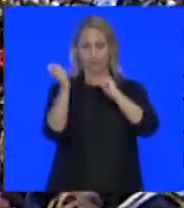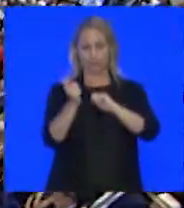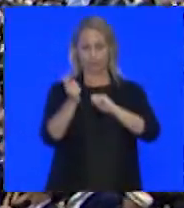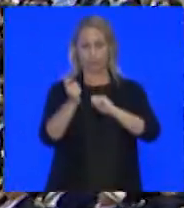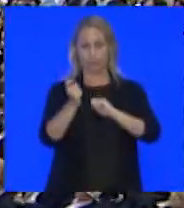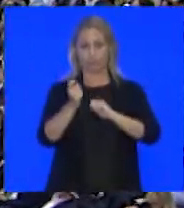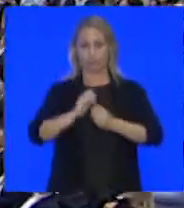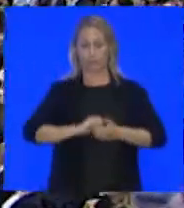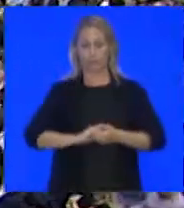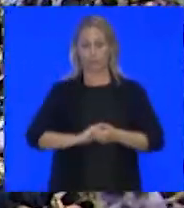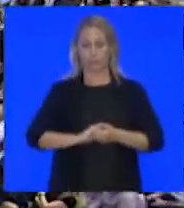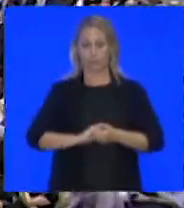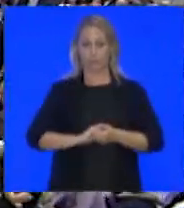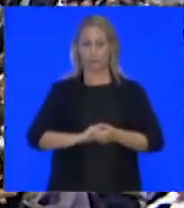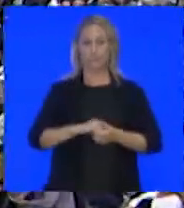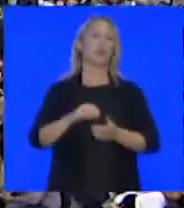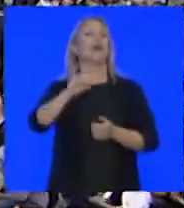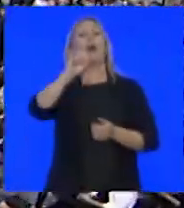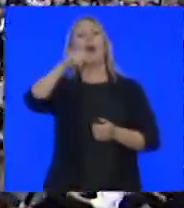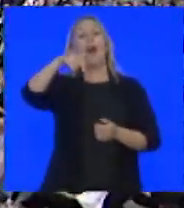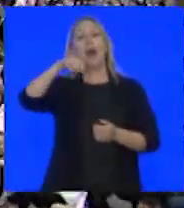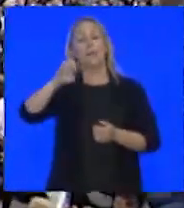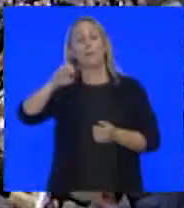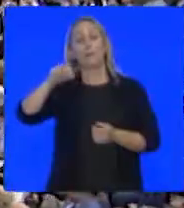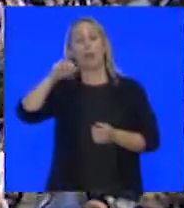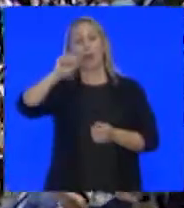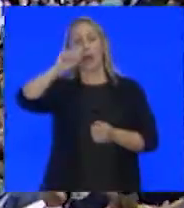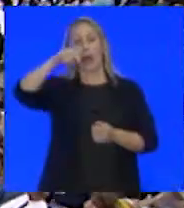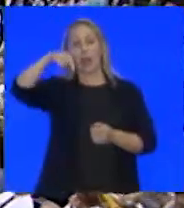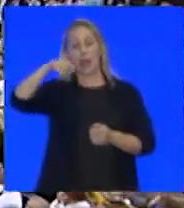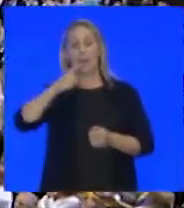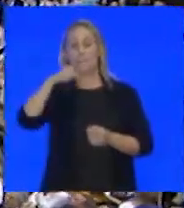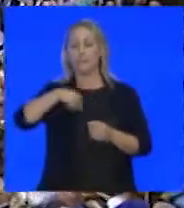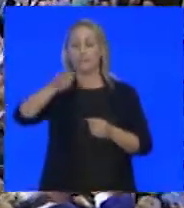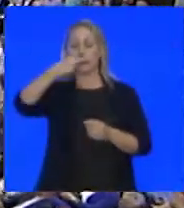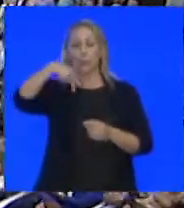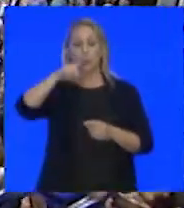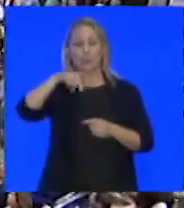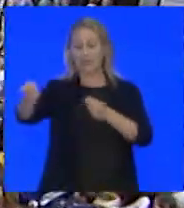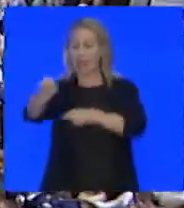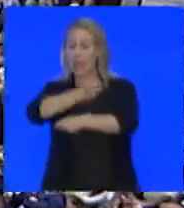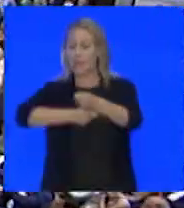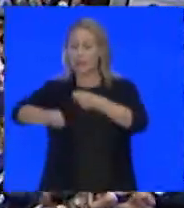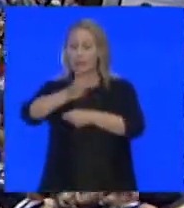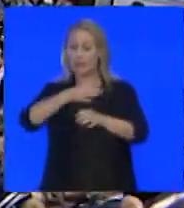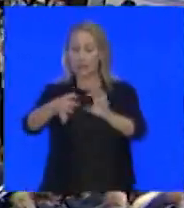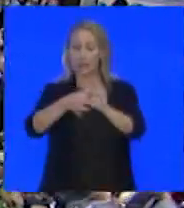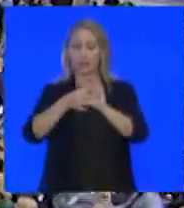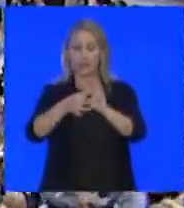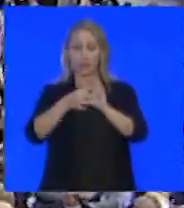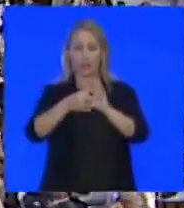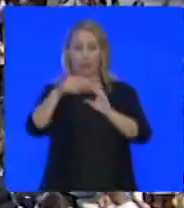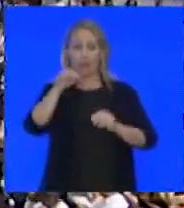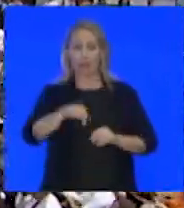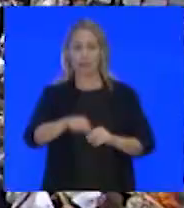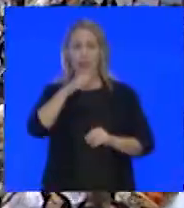διαβιομάθηση. Με το νέο ΑΕΔ στην πρώτη γραμμή, σε συνεργασία πάντα με τις επιχειρήσεις, σε συγχρονισμό με τις